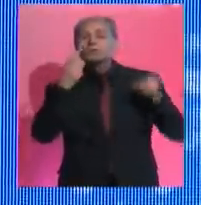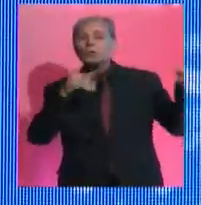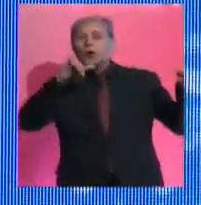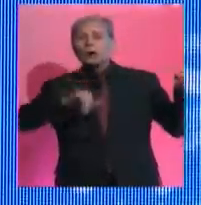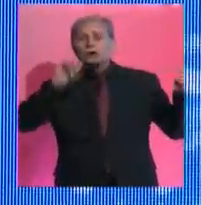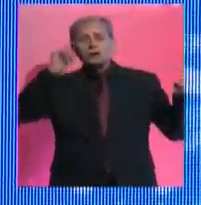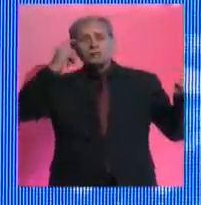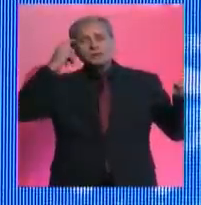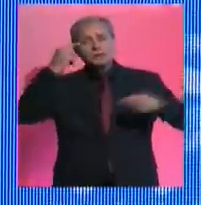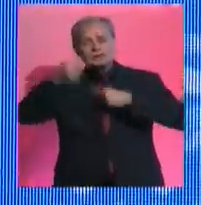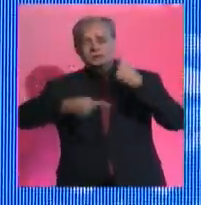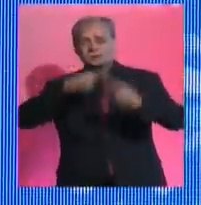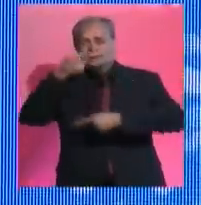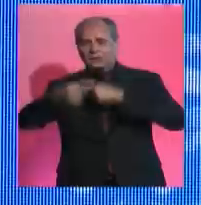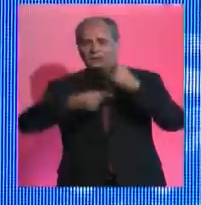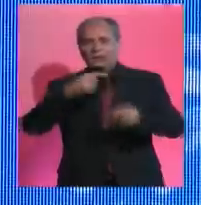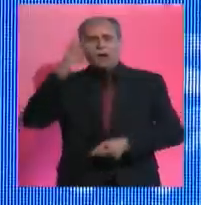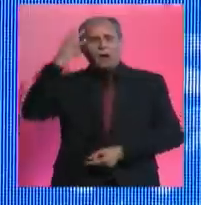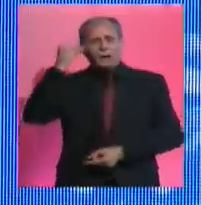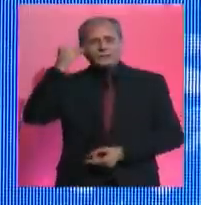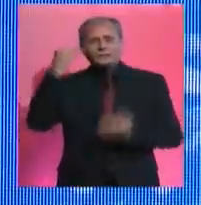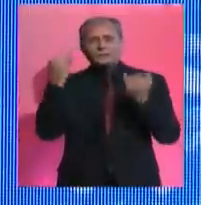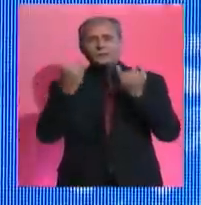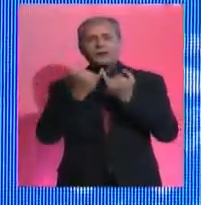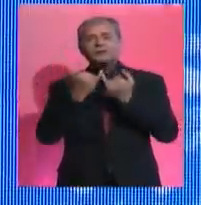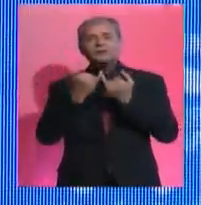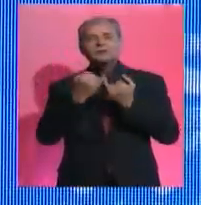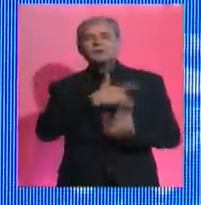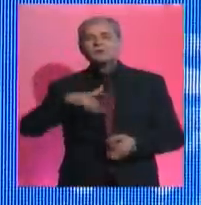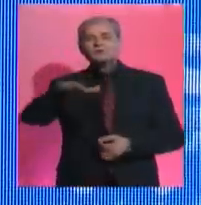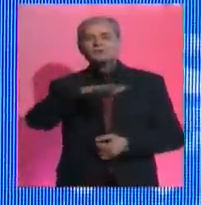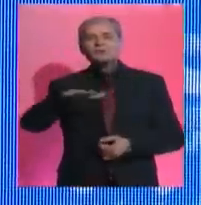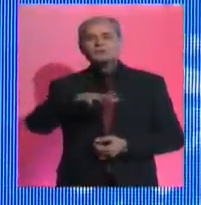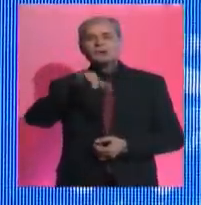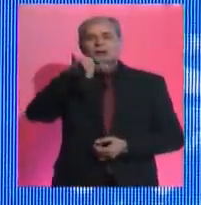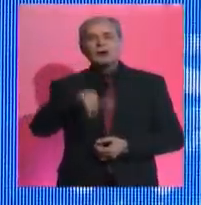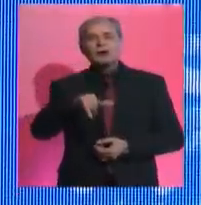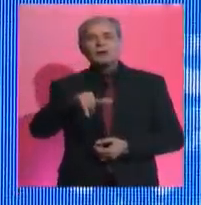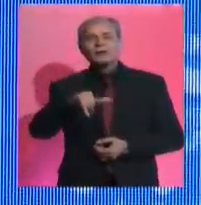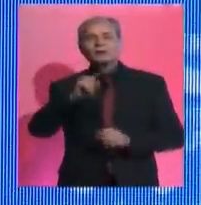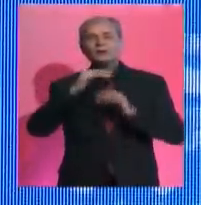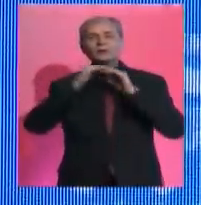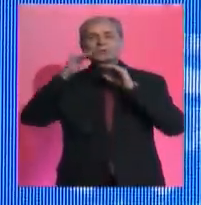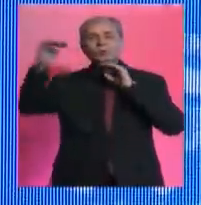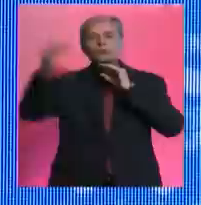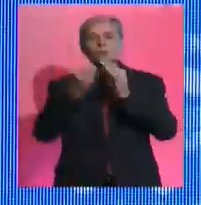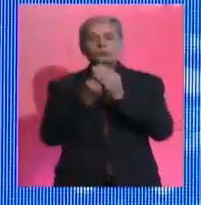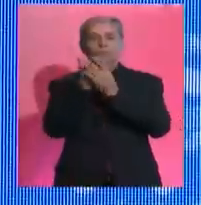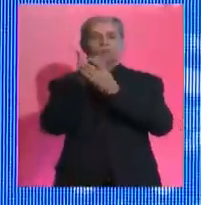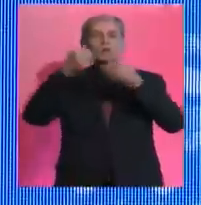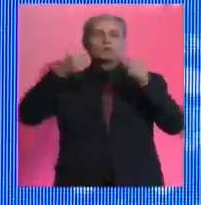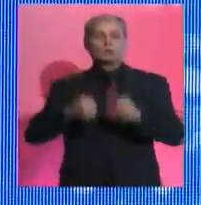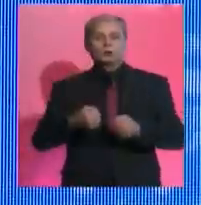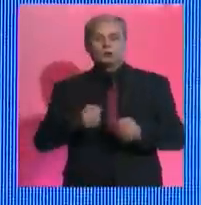ilkelerine bağlı bir devlet iradesiyle anlayış kardeşlik ve sosyal adalete dayanan bir toplum düzeninin